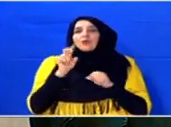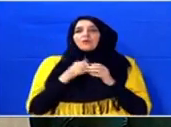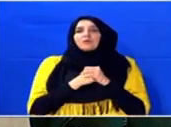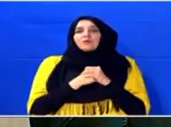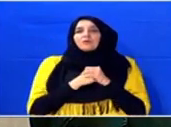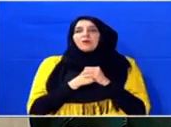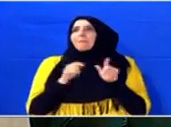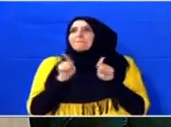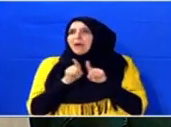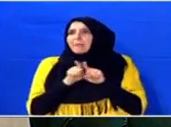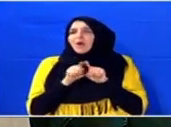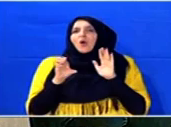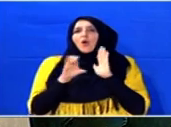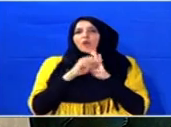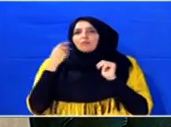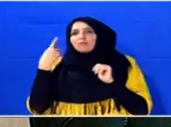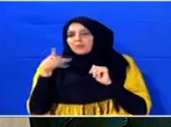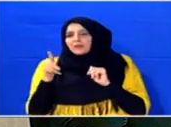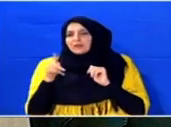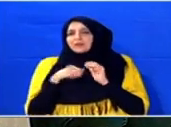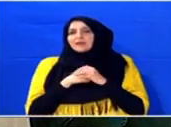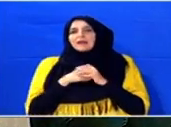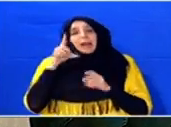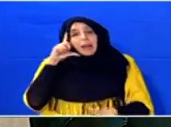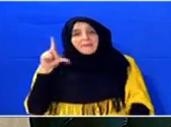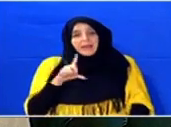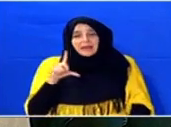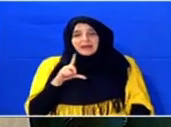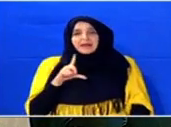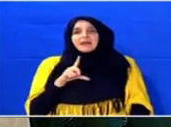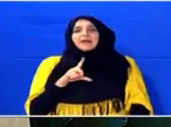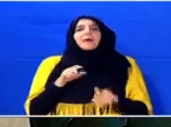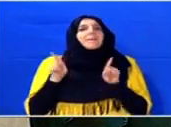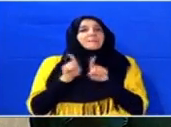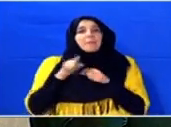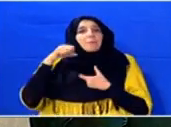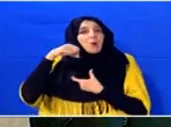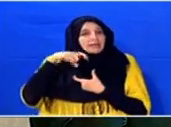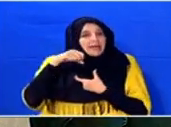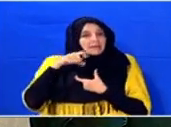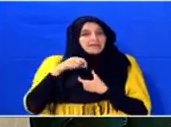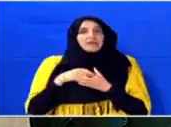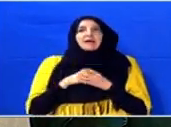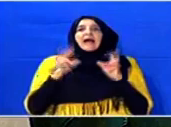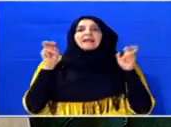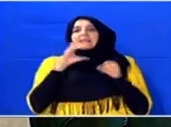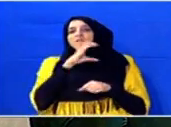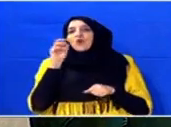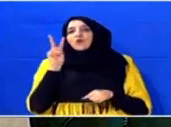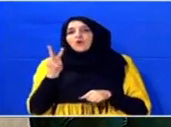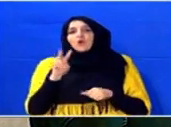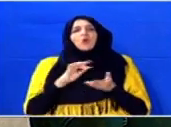ومدونه وكذلك قانون الاحوال الشخصيه الموريتاني في الماده 102 يعني